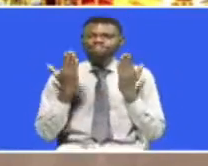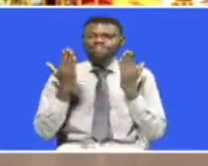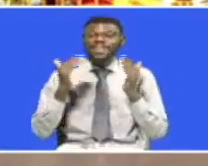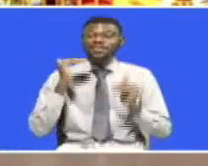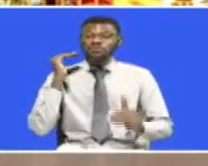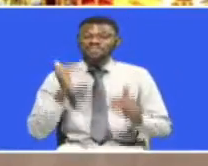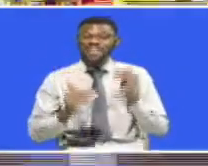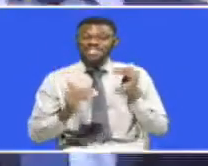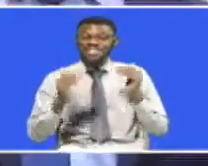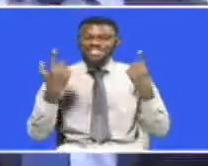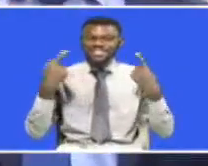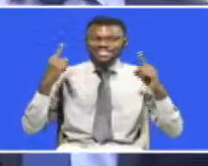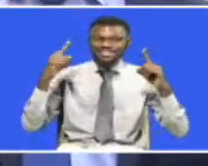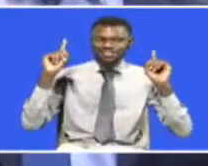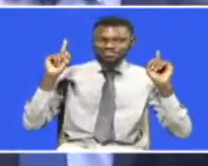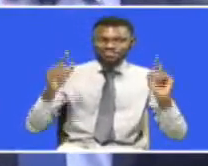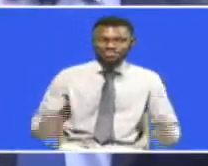zaidi.